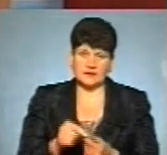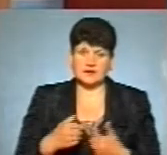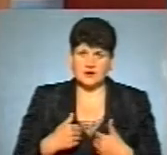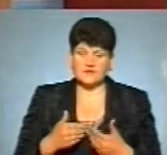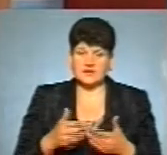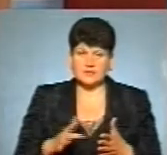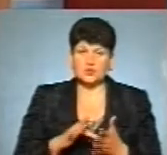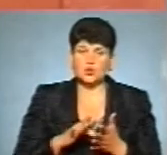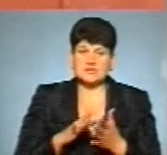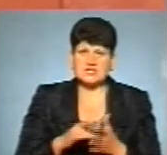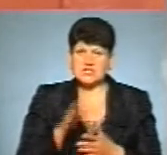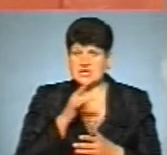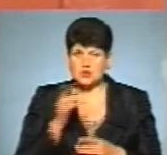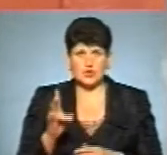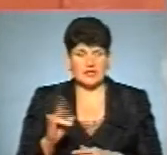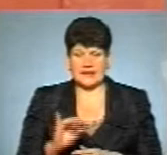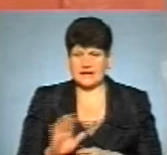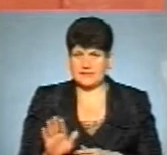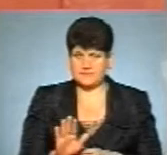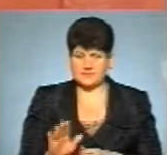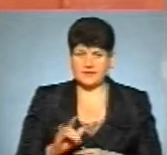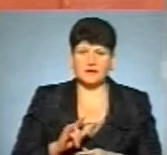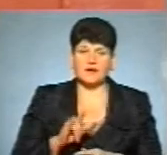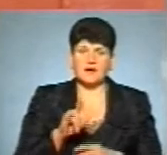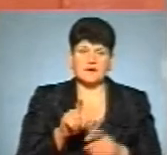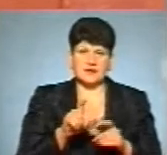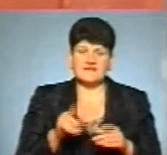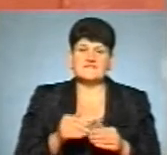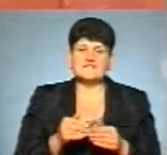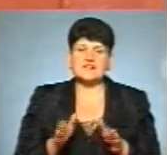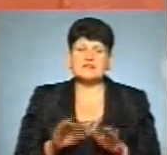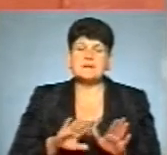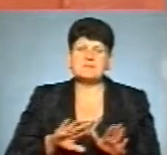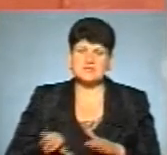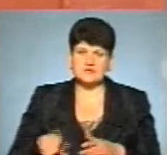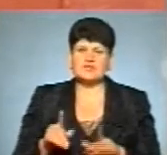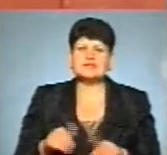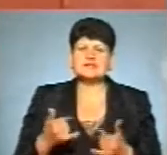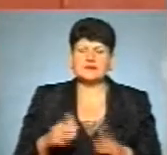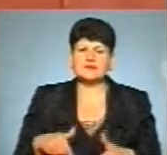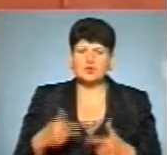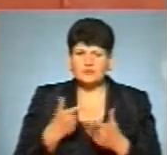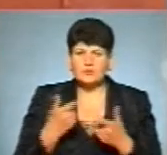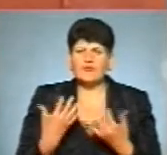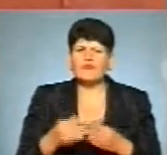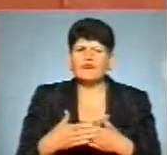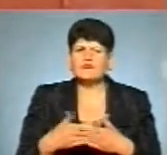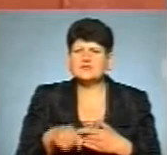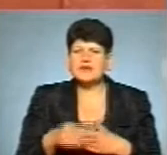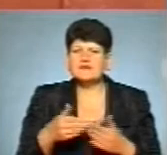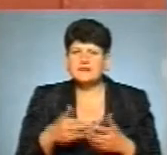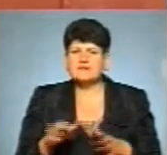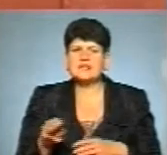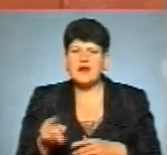туристичним сезоном, я думаю, що ні. Авіалінії відкриються трошки пізніше. Те, що вони зараз видають інформацію, що ми ось відкриваємося в травні, ми